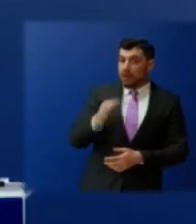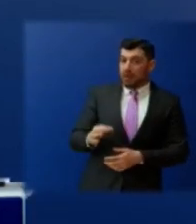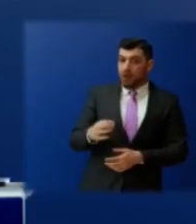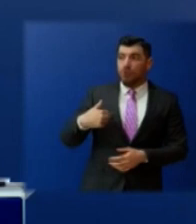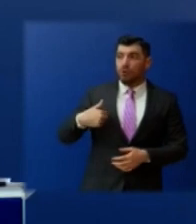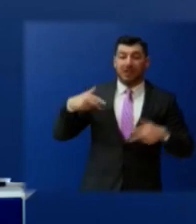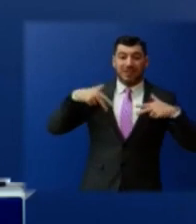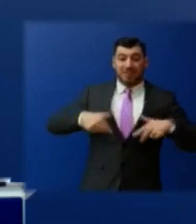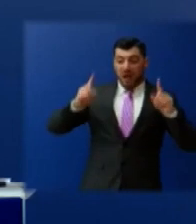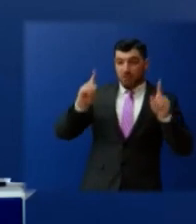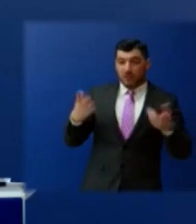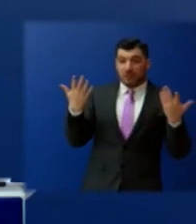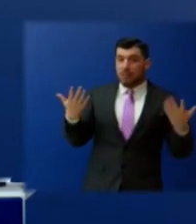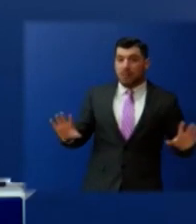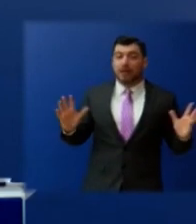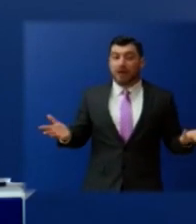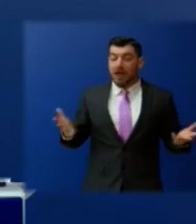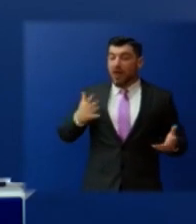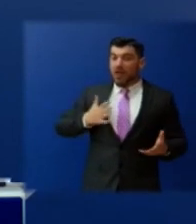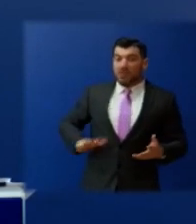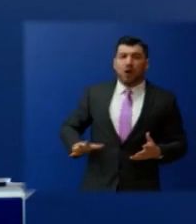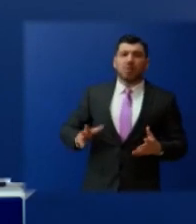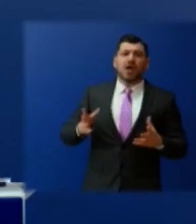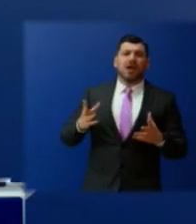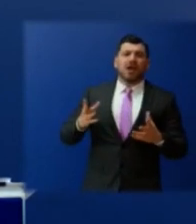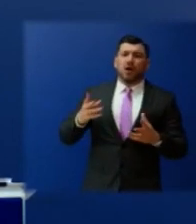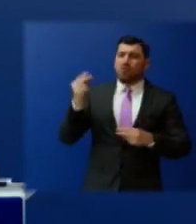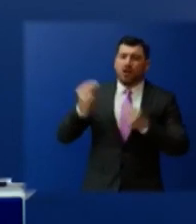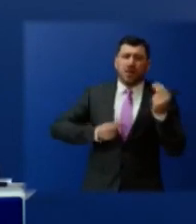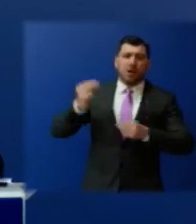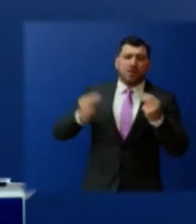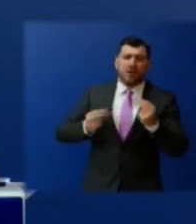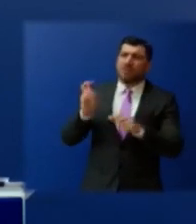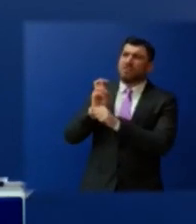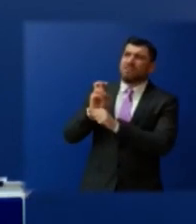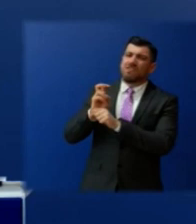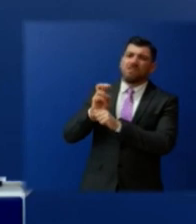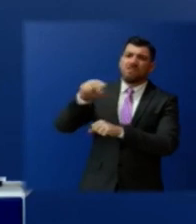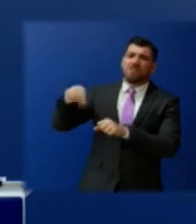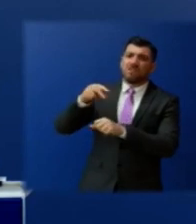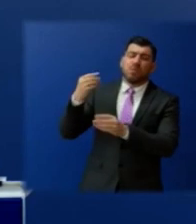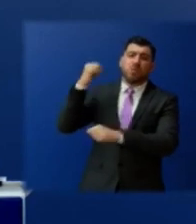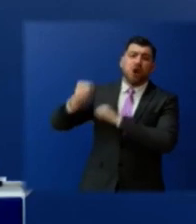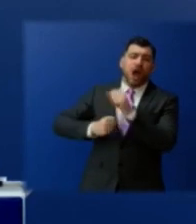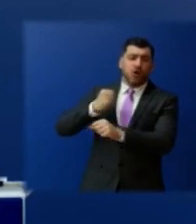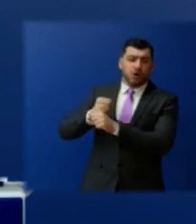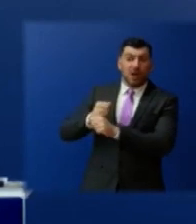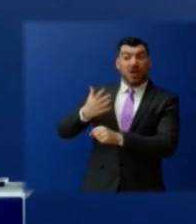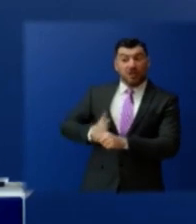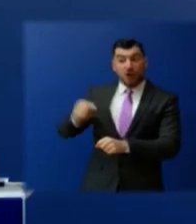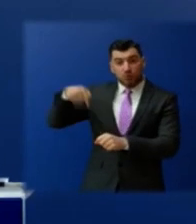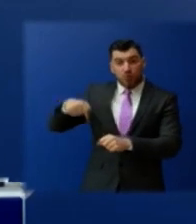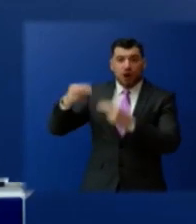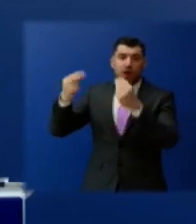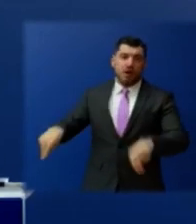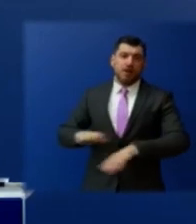αναλυτικά στις πρόσθετες παρεμβάσεις για τη στήριξη των συνταξιούχων, των οφηλετών, των αγροτών και γενικότερα της κοινωνίας, δηλαδή